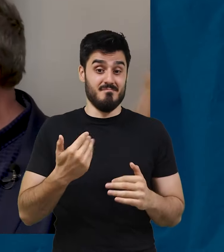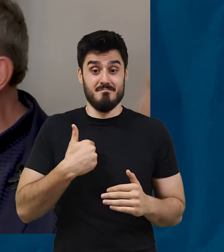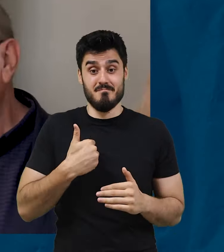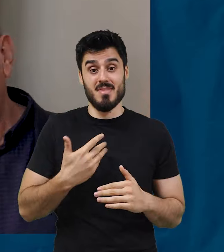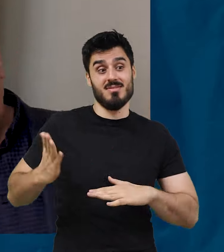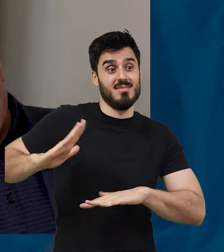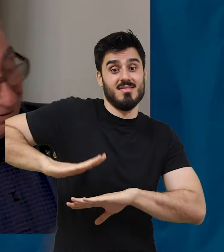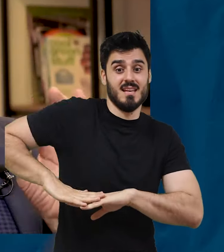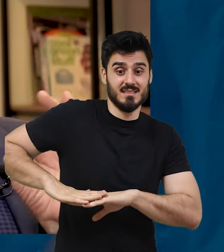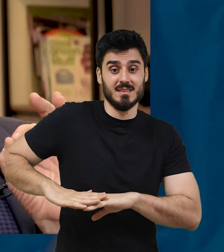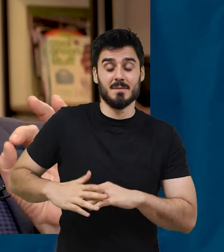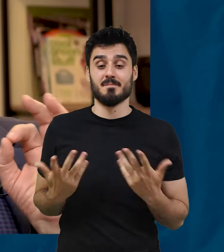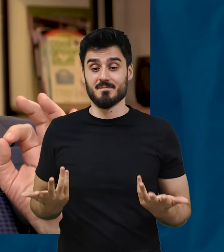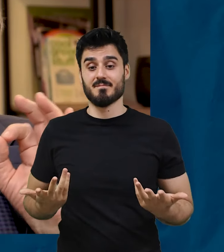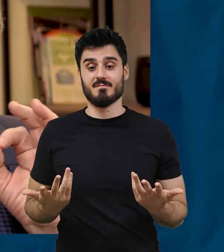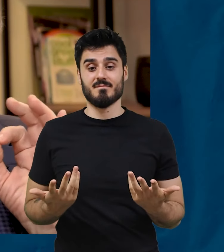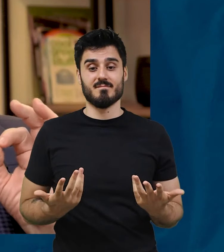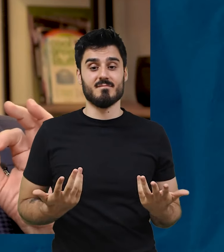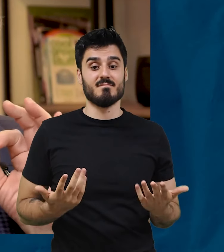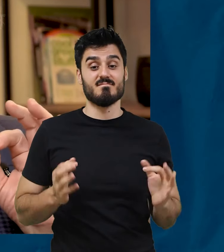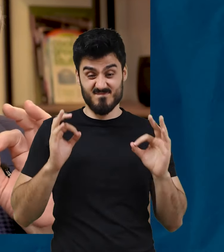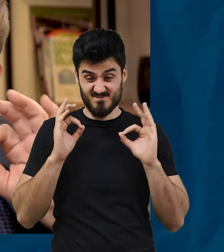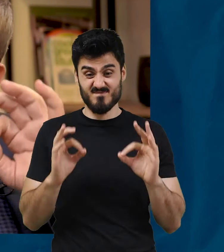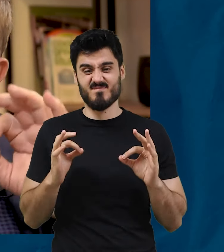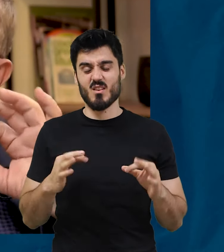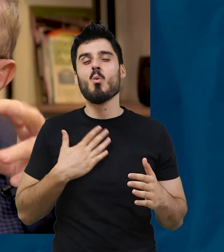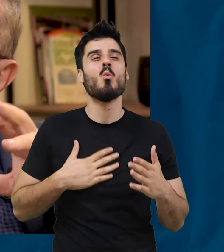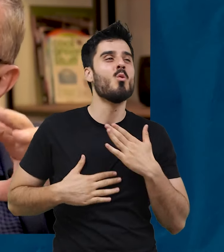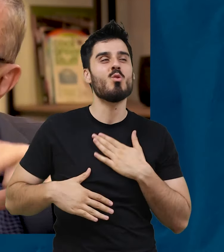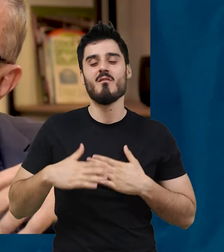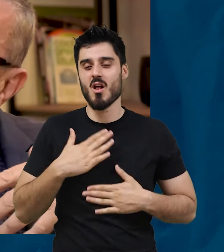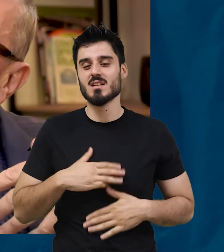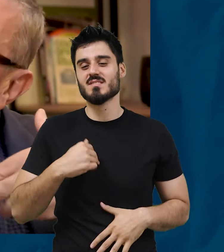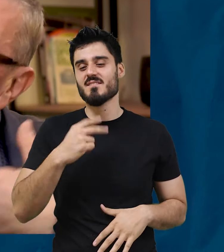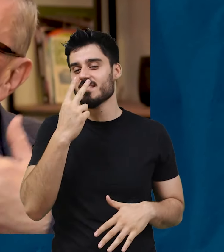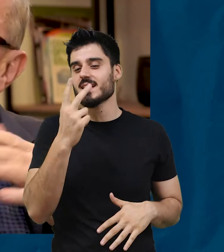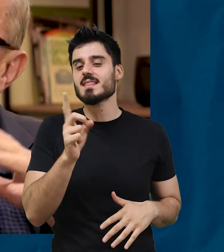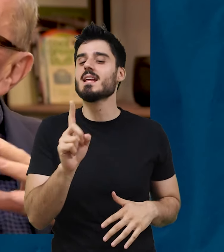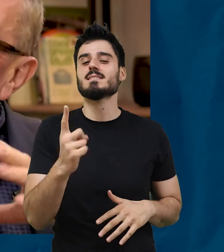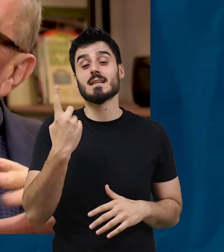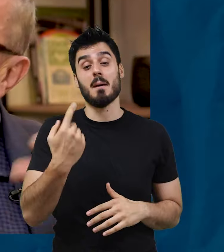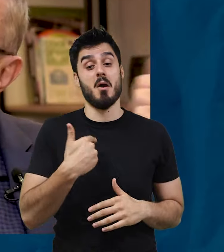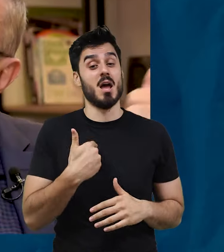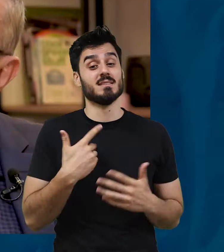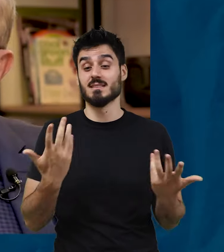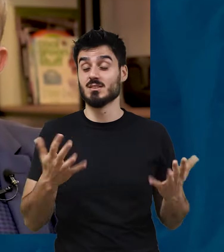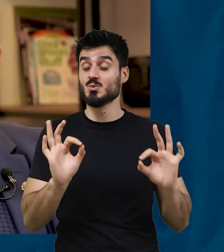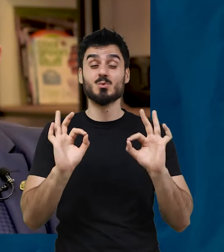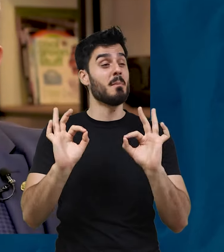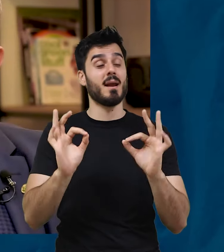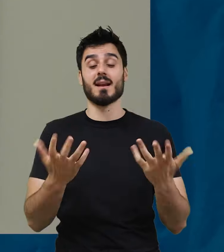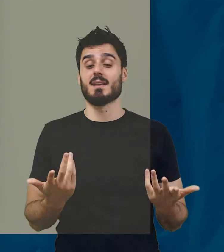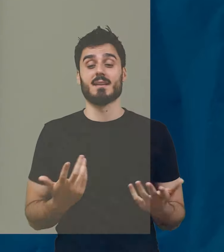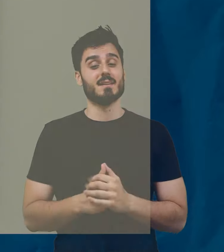настъпах. И мен настъпах. Да. За мен е истинско така удоволствие да го видя, че не съм само аз така.